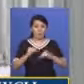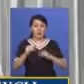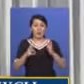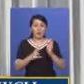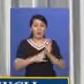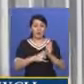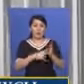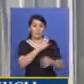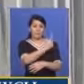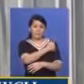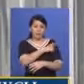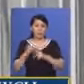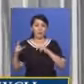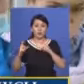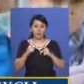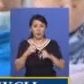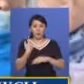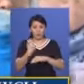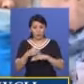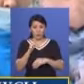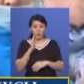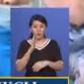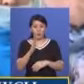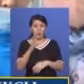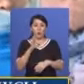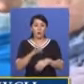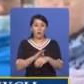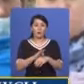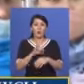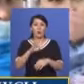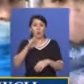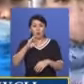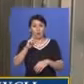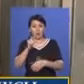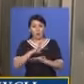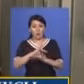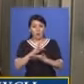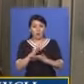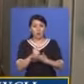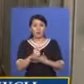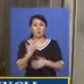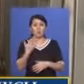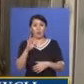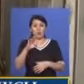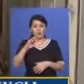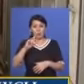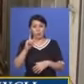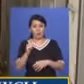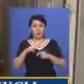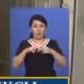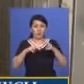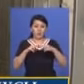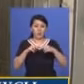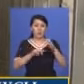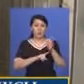жылжымалы медициналық кешен сатып алынбақша. Сондай-ақ бүгінде науқастарды оттегімен қамтамасыз ету мақсатында 5 оттегі станциясының құрылысы